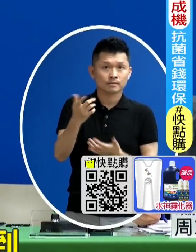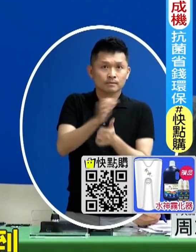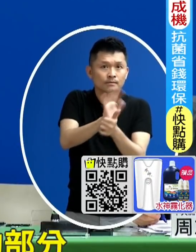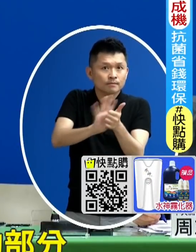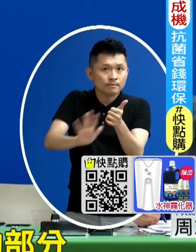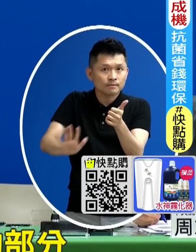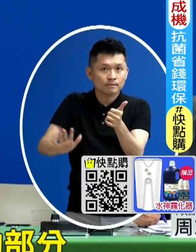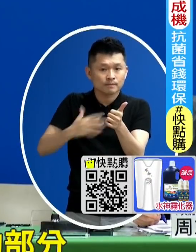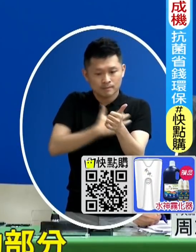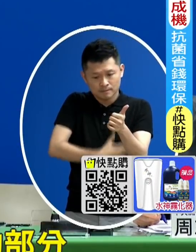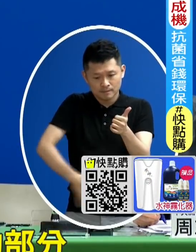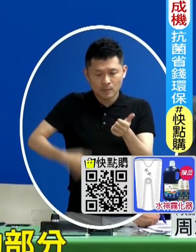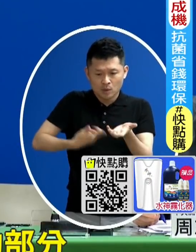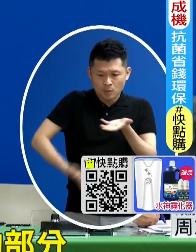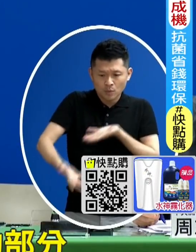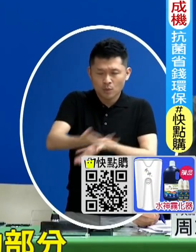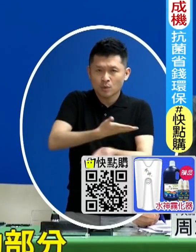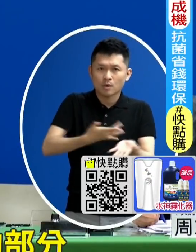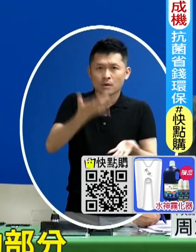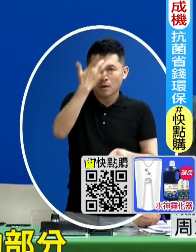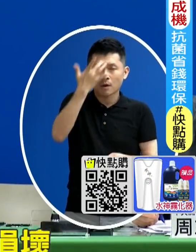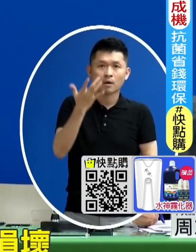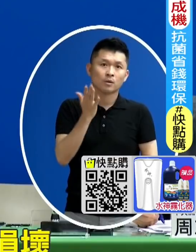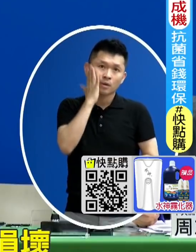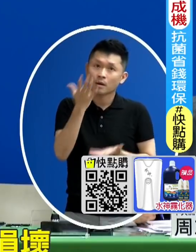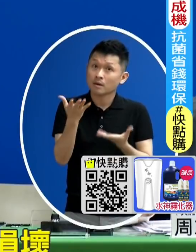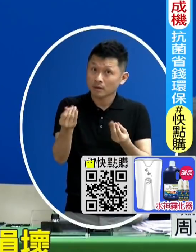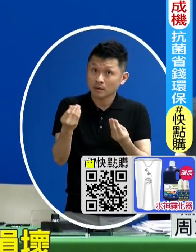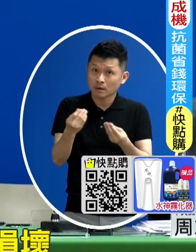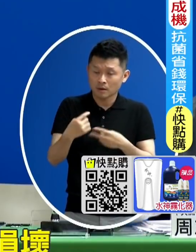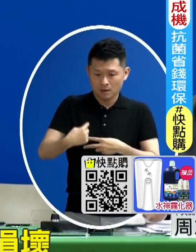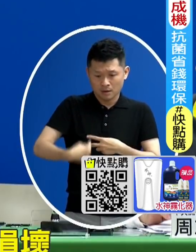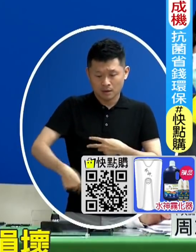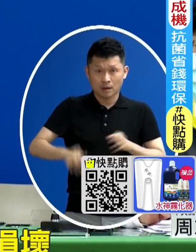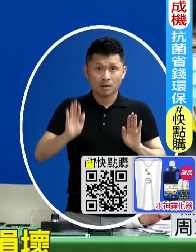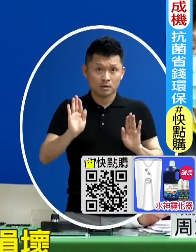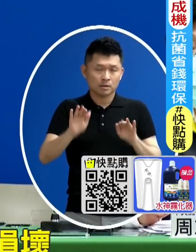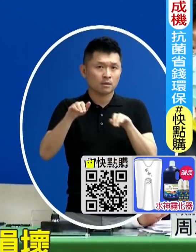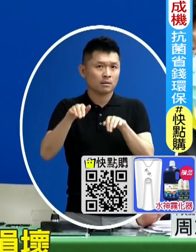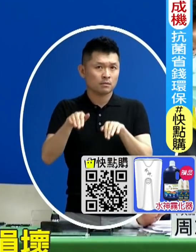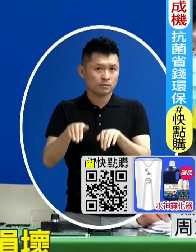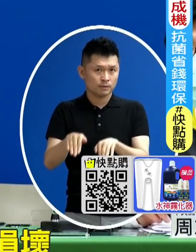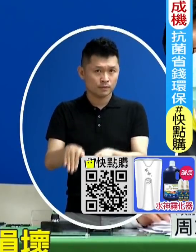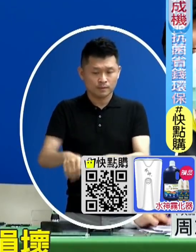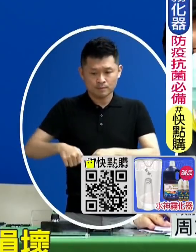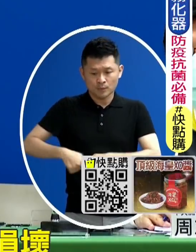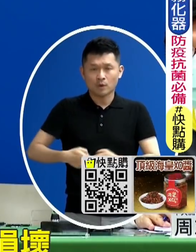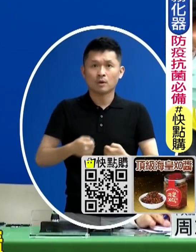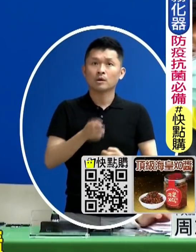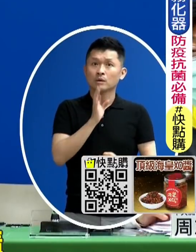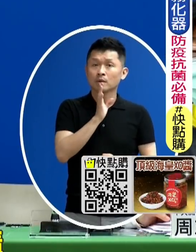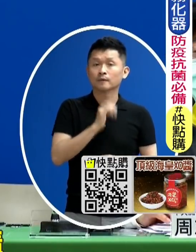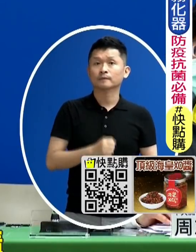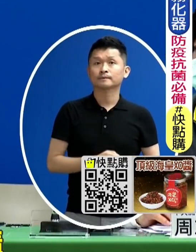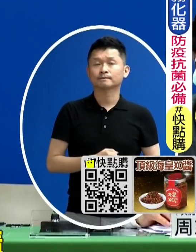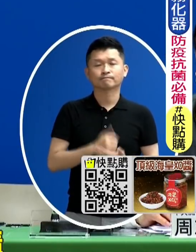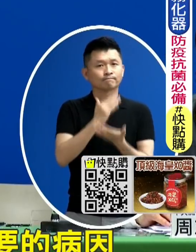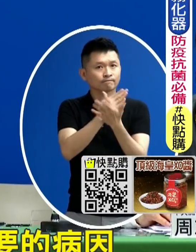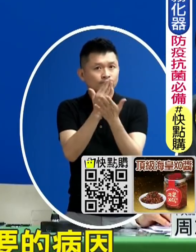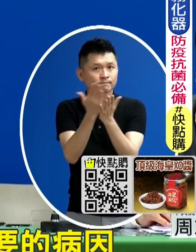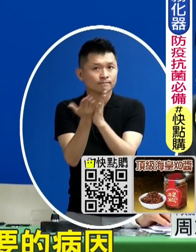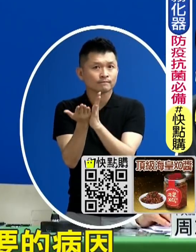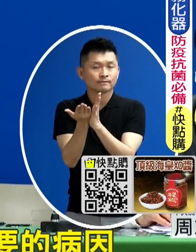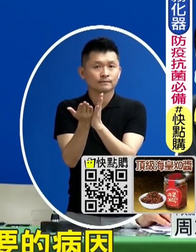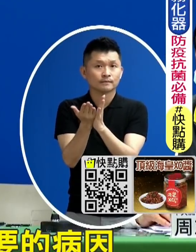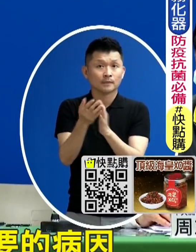响到这个全身的血液循环的部分，导致说肝肾功能有一些损坏了。不过这个来讲都不是说